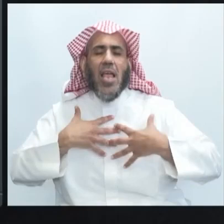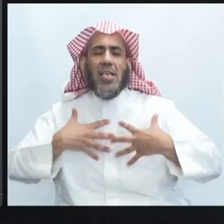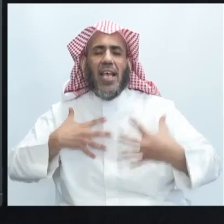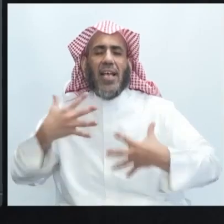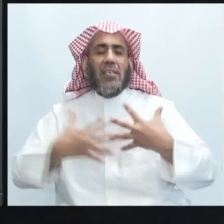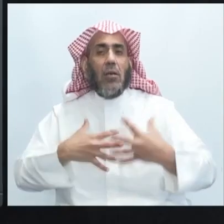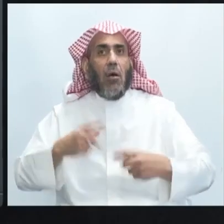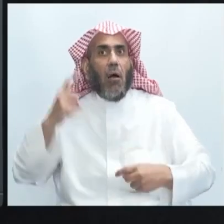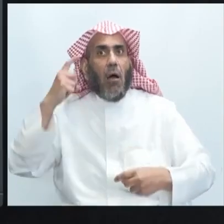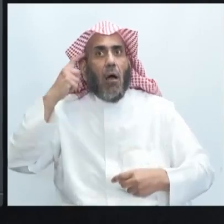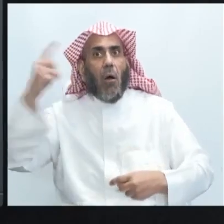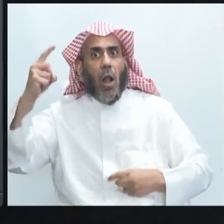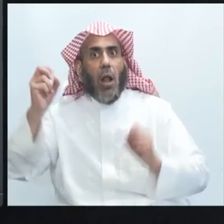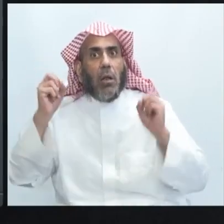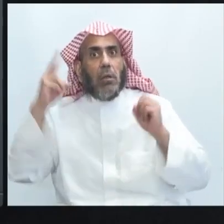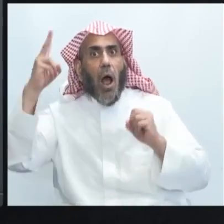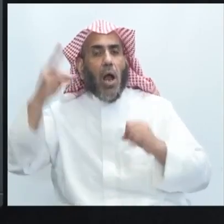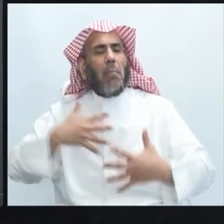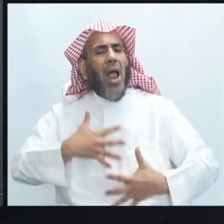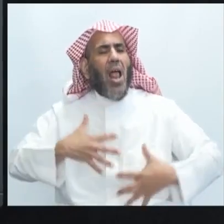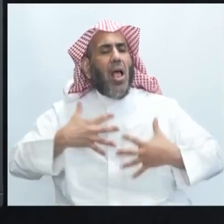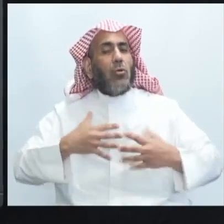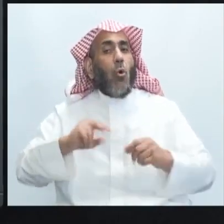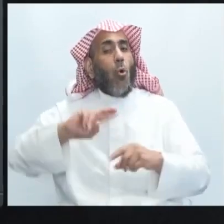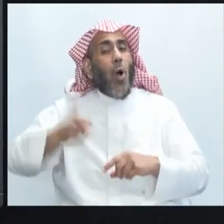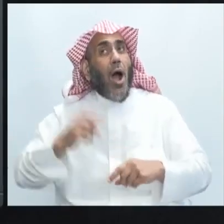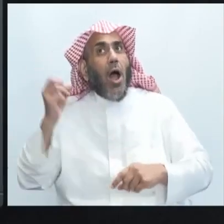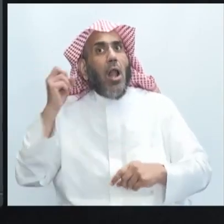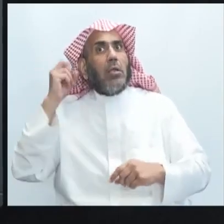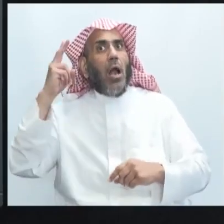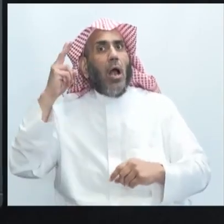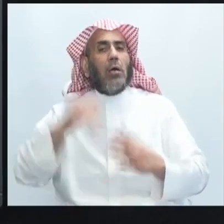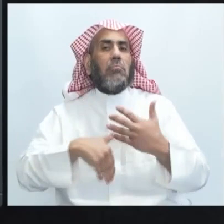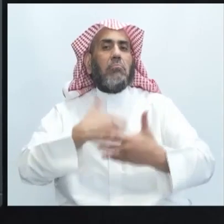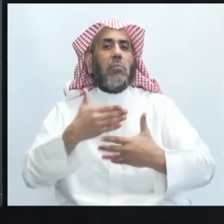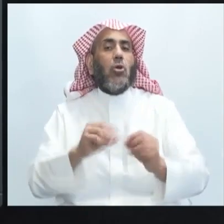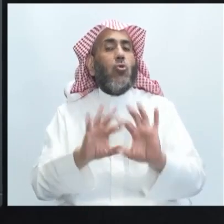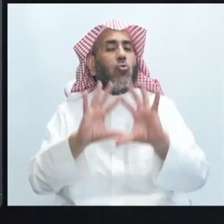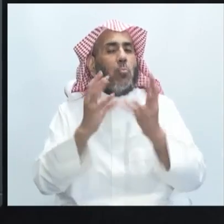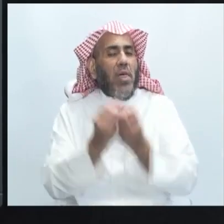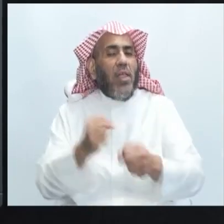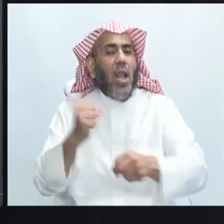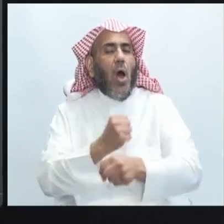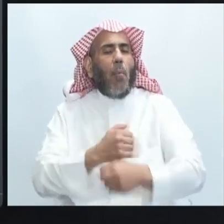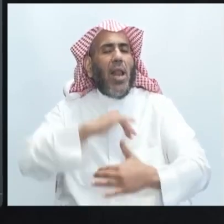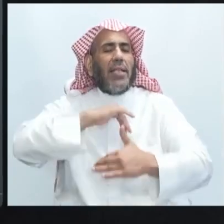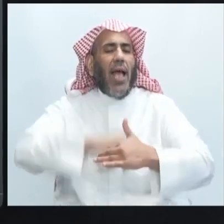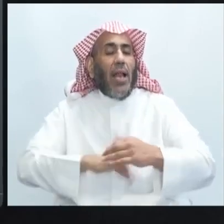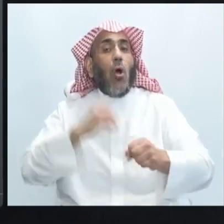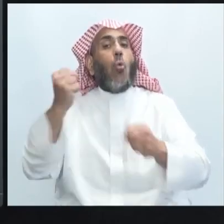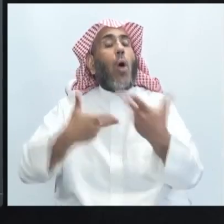والادراك ان نفرق بين الاحساس والادراك ايضا نمثل العوامل الداخليه